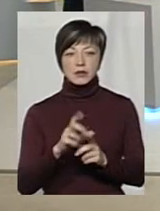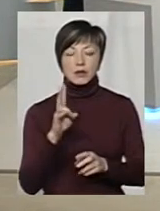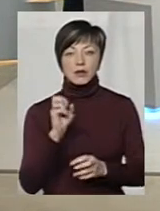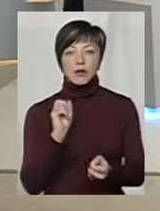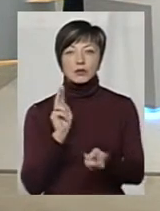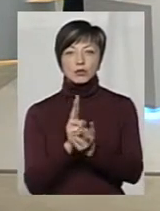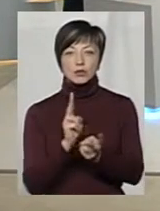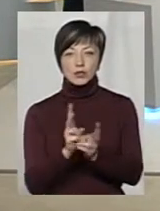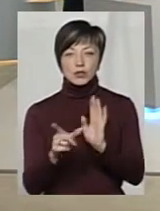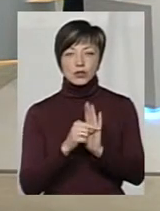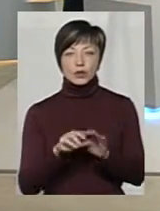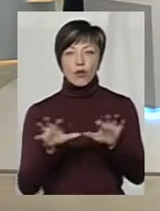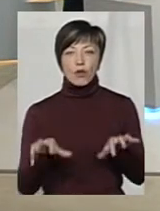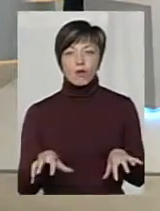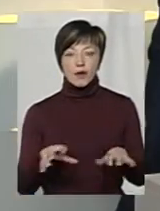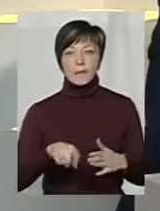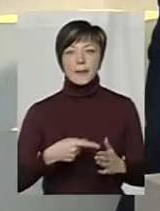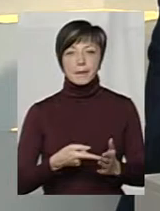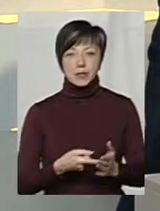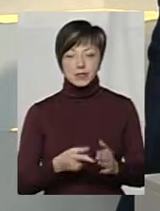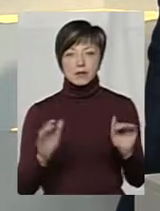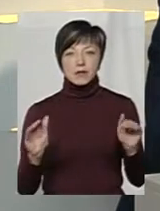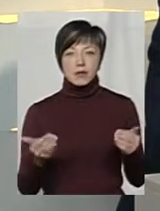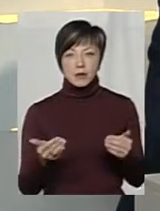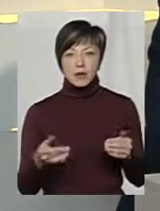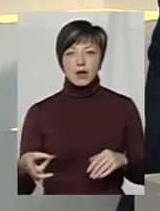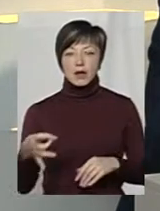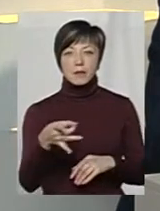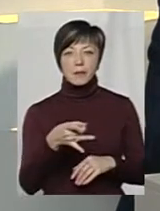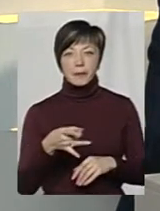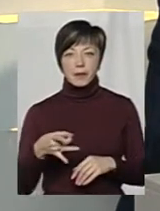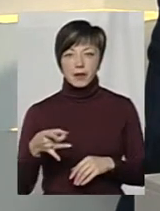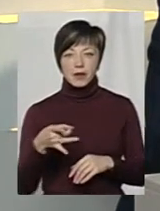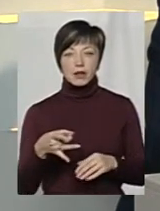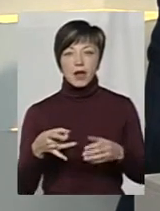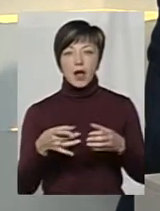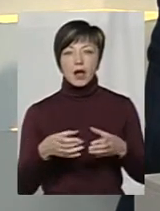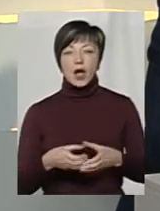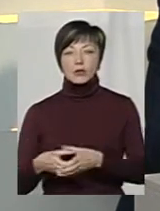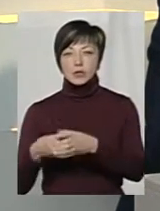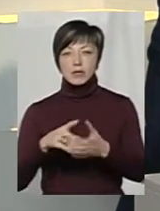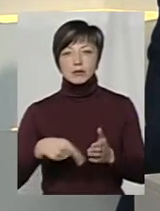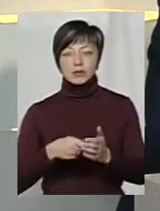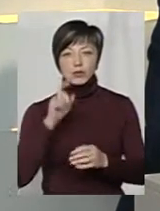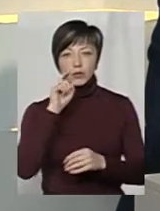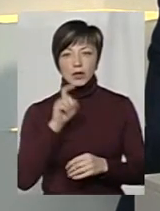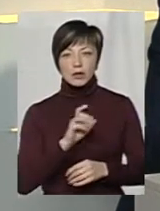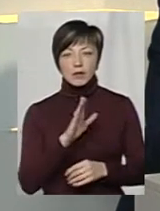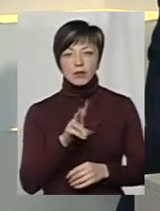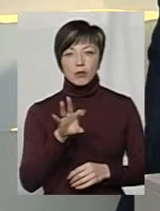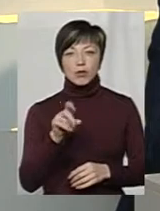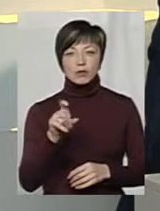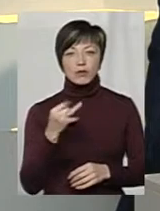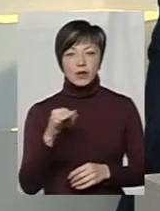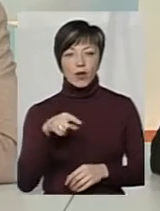з головами міст в рамках регіональної асоціації міст України Вадим Лозовий, голова обласної